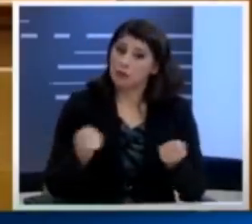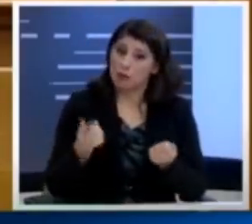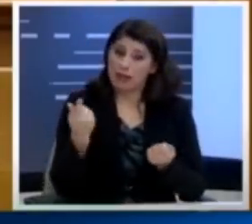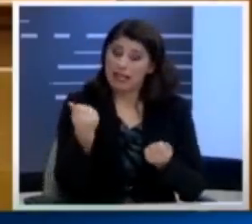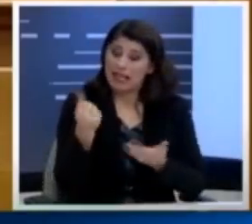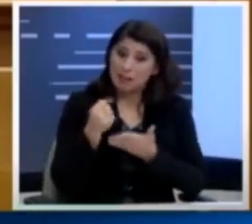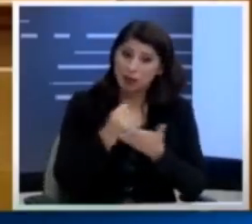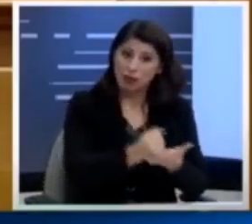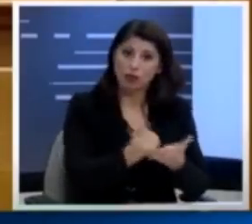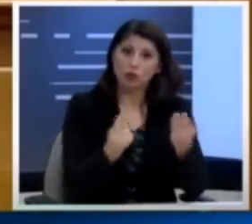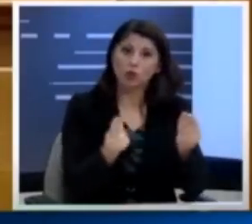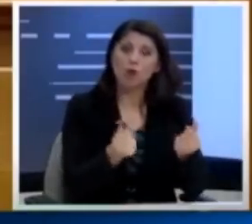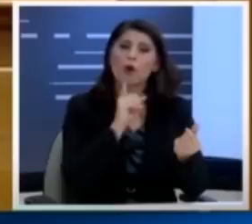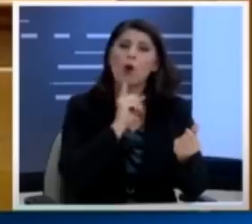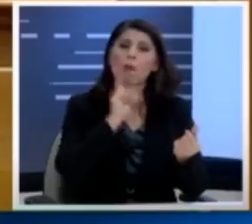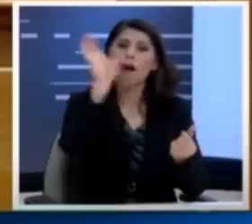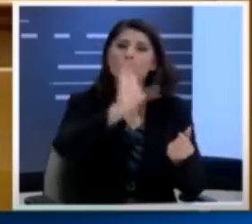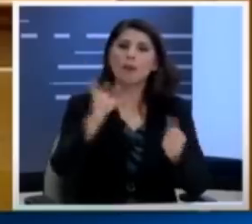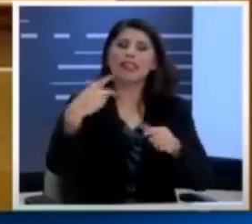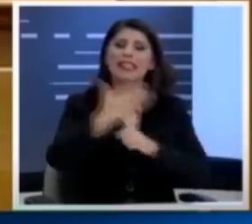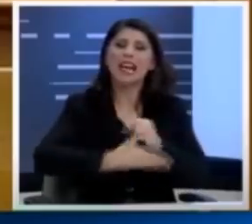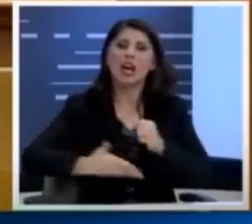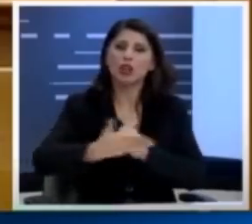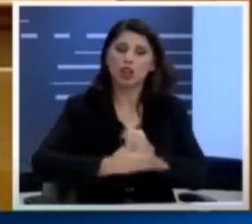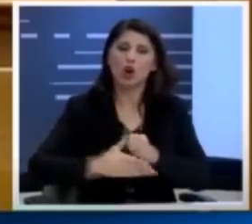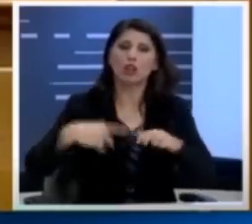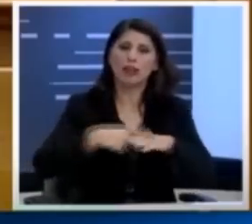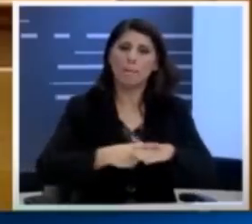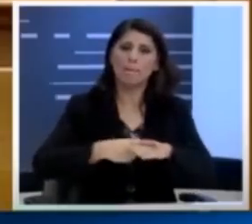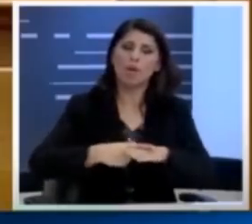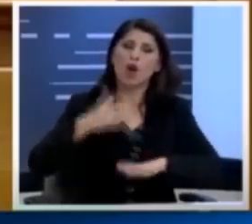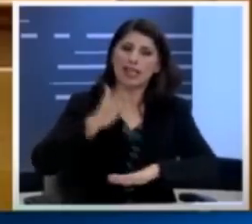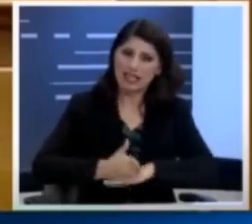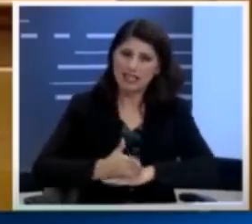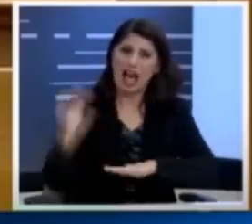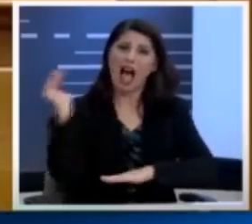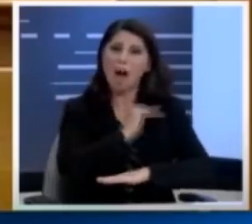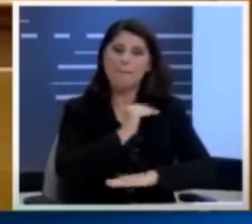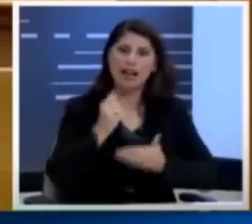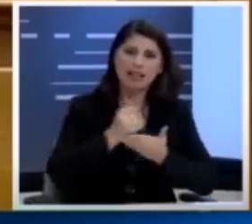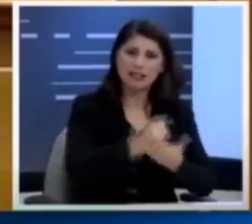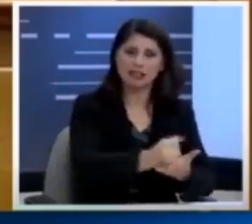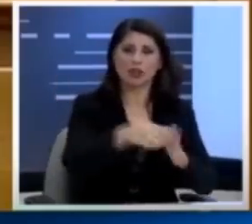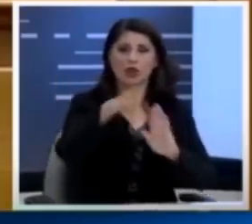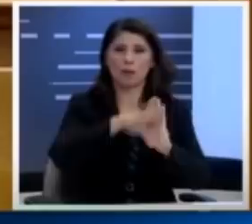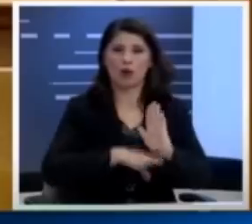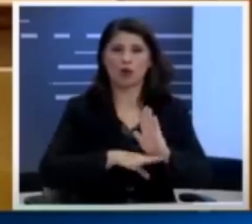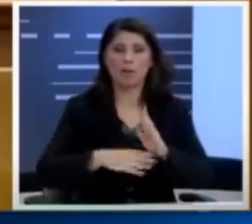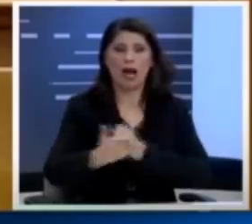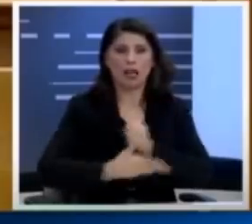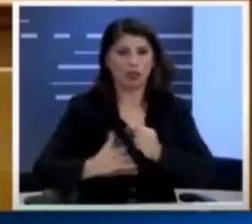χρηματοδοτικά εργαλεία όπως το Ευρωπαϊκό Γεωργικό Ταμείο Εγγύησεων, τις άμεσες ενισχύσεις, το Πρόγραμμα